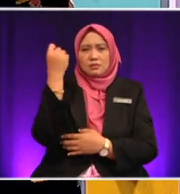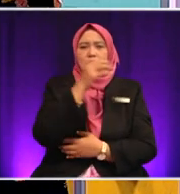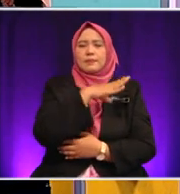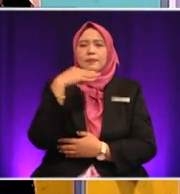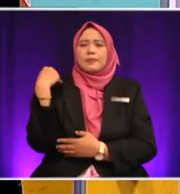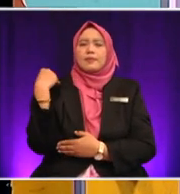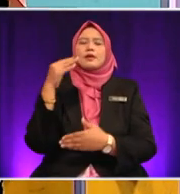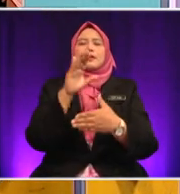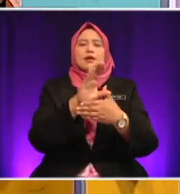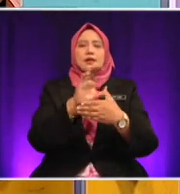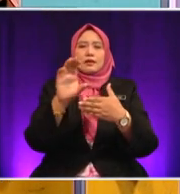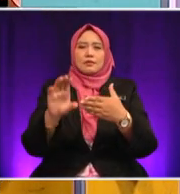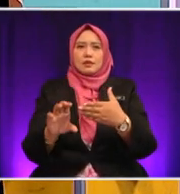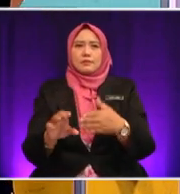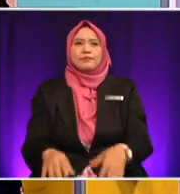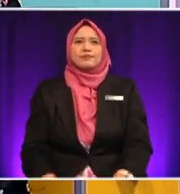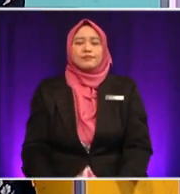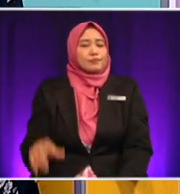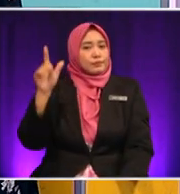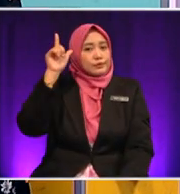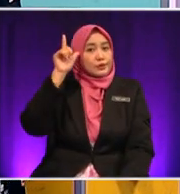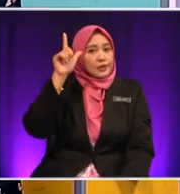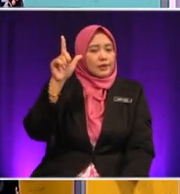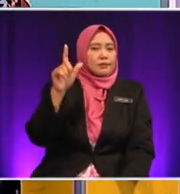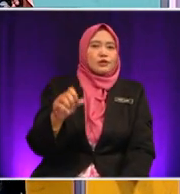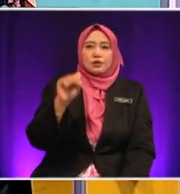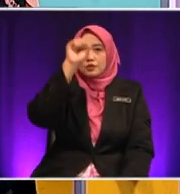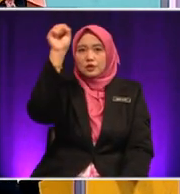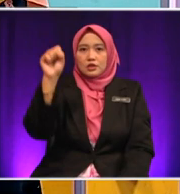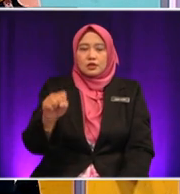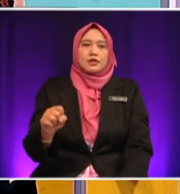Berikut adalah kerjanya dalam bidang komputer lain